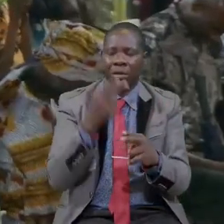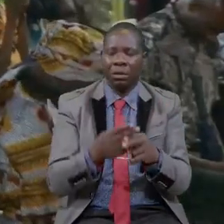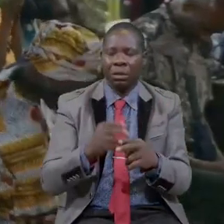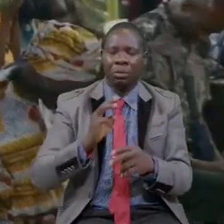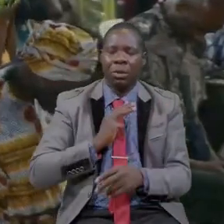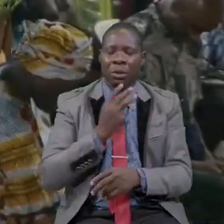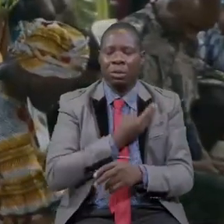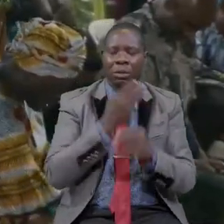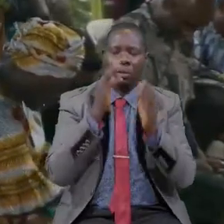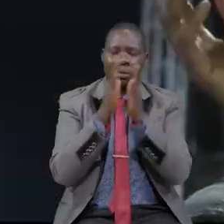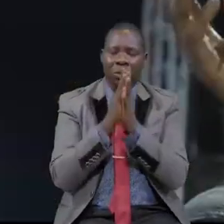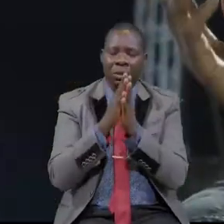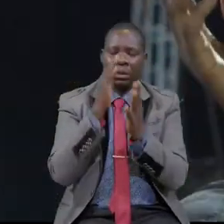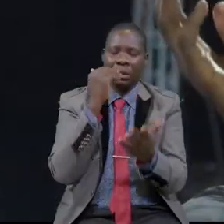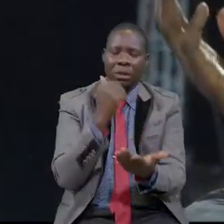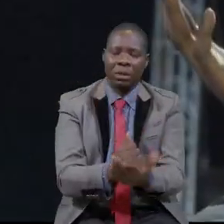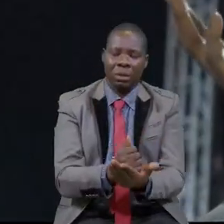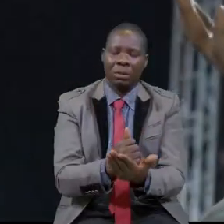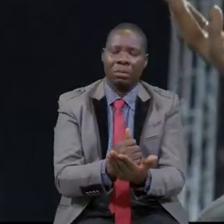nous prions.